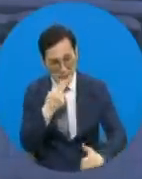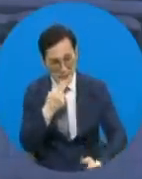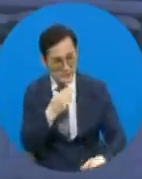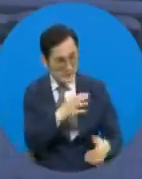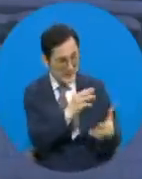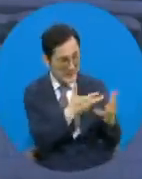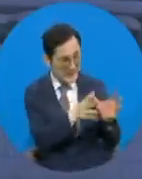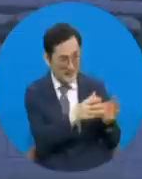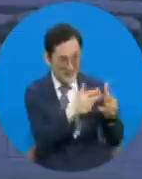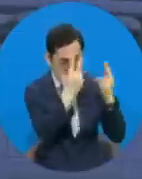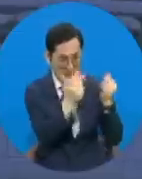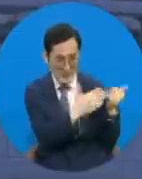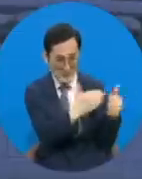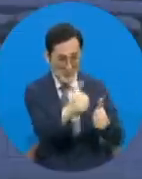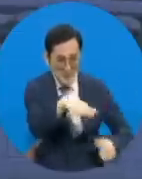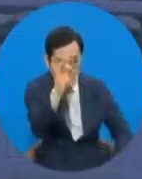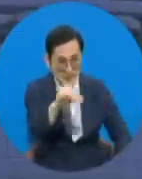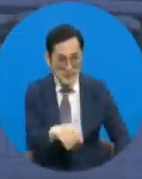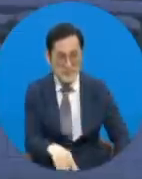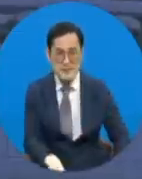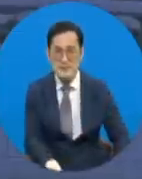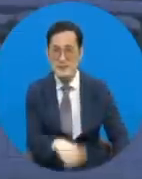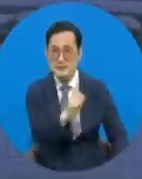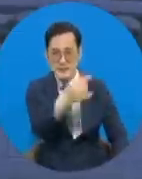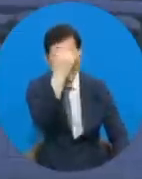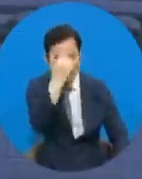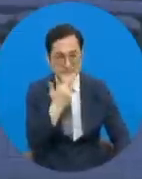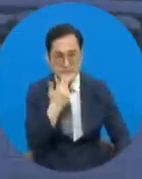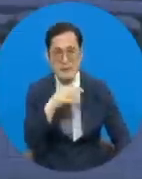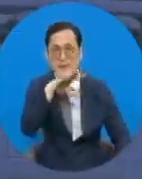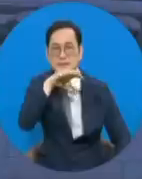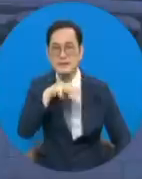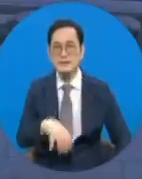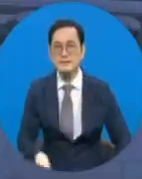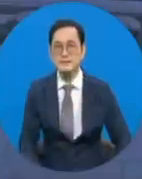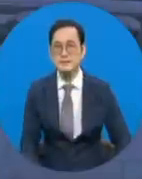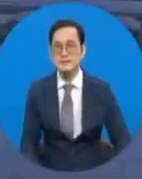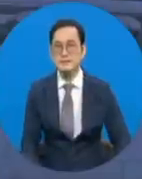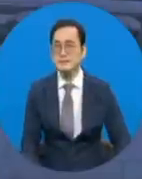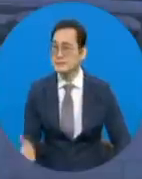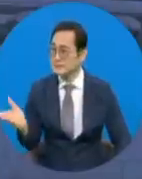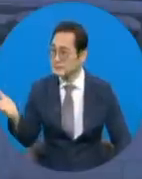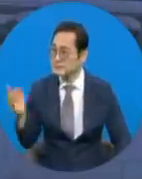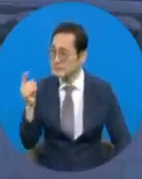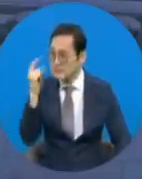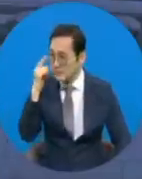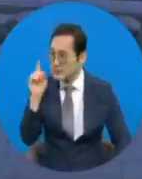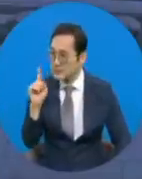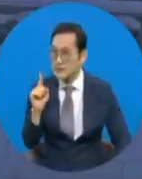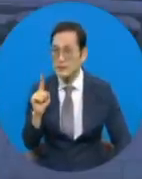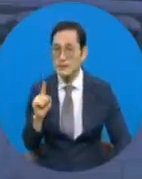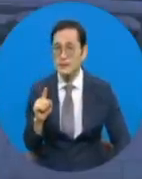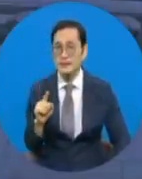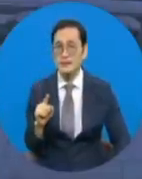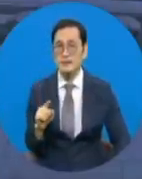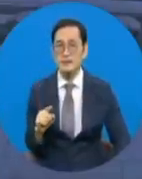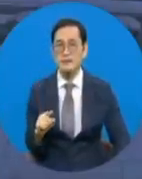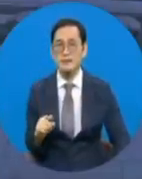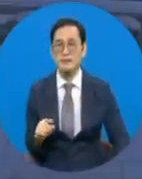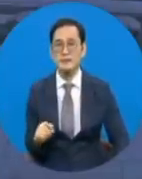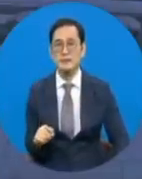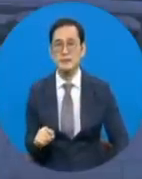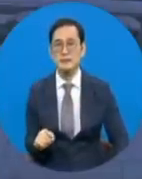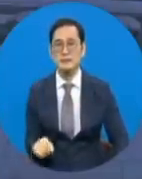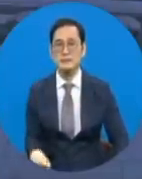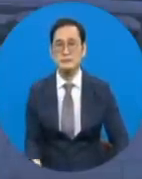만찬 제안을 한 것 아니냐, 이런 불만 섞인 이야기가 나오고 있기도 합니다. 김관선 변호사님, 네. 지금 보면은 김기현 대표 같은 경우에는